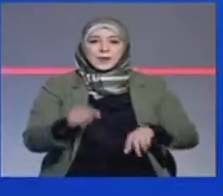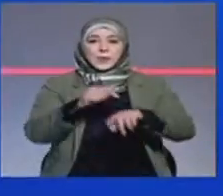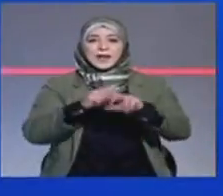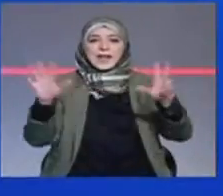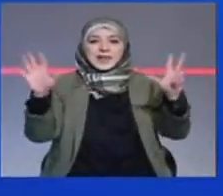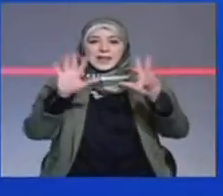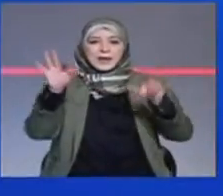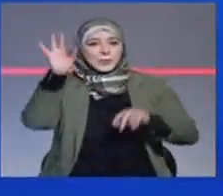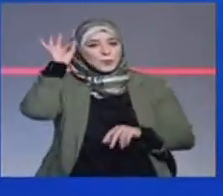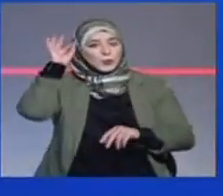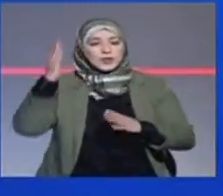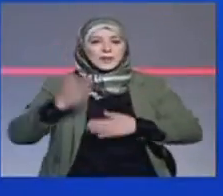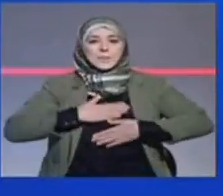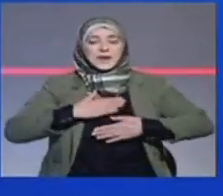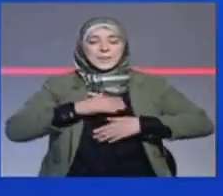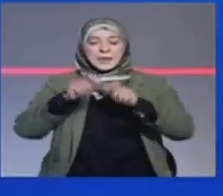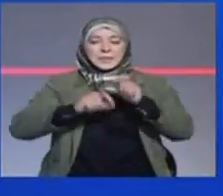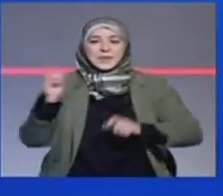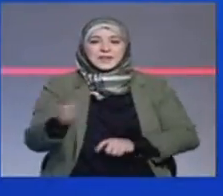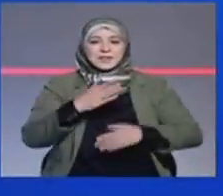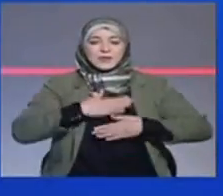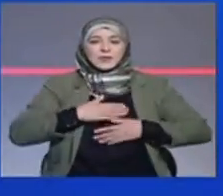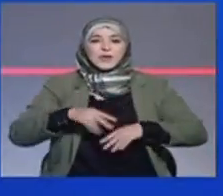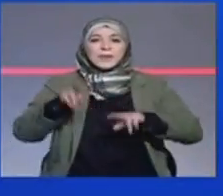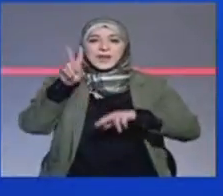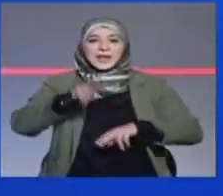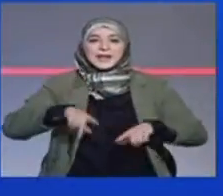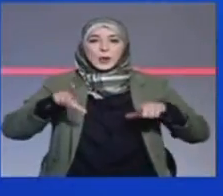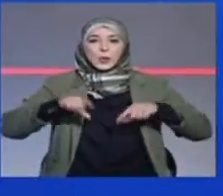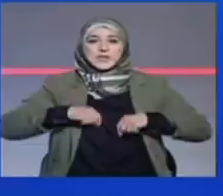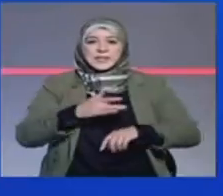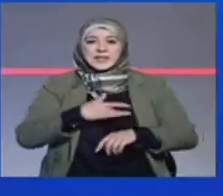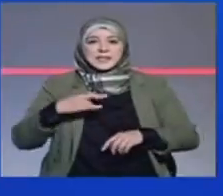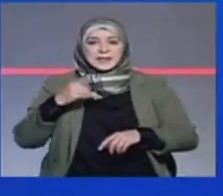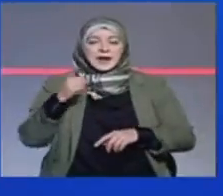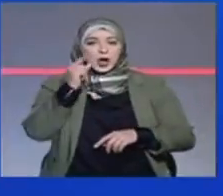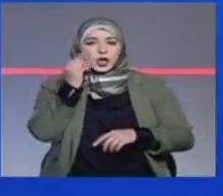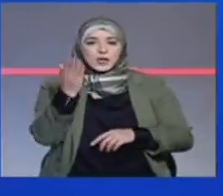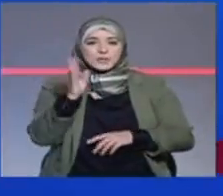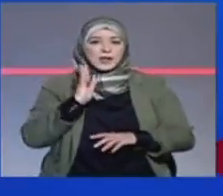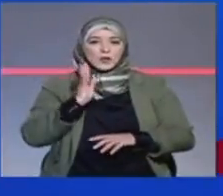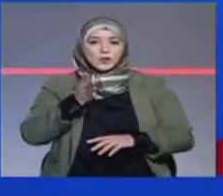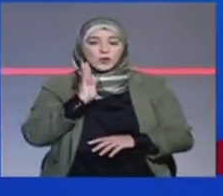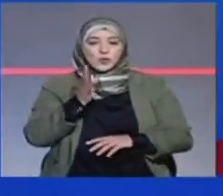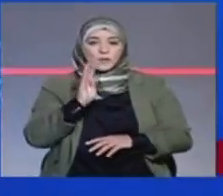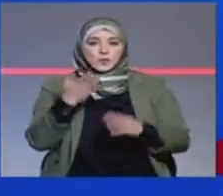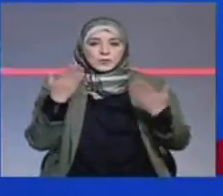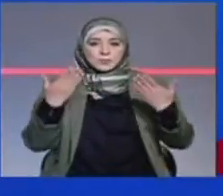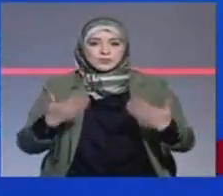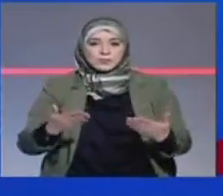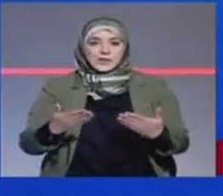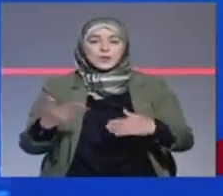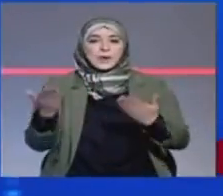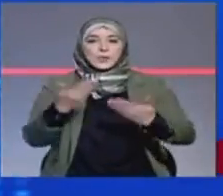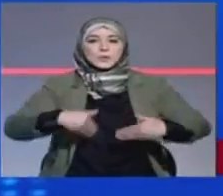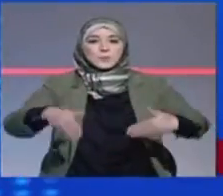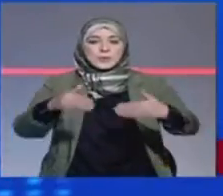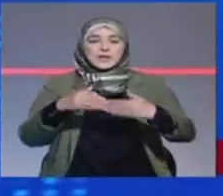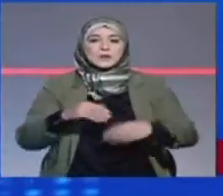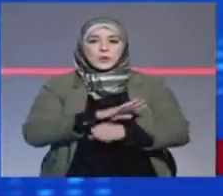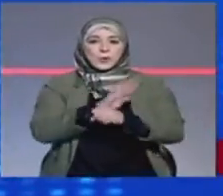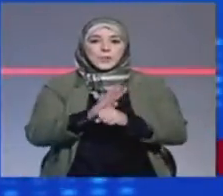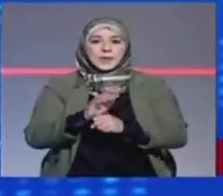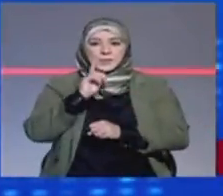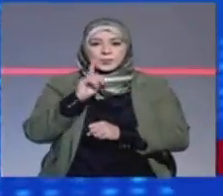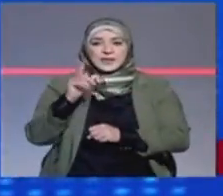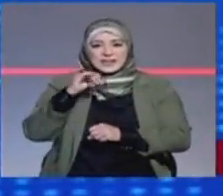8 من تونس، أهلا بكم. أكد وزير الصحة فوزي المهدي خلال ندوة صحفية حول الوضع الوبائي أن